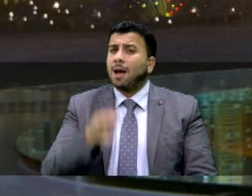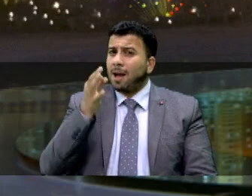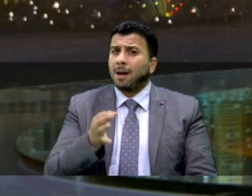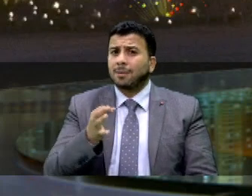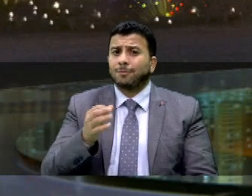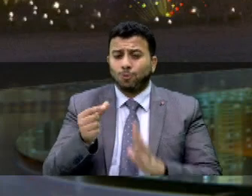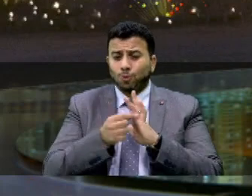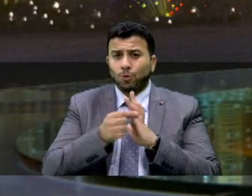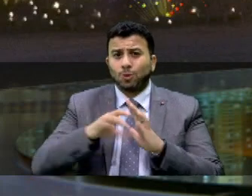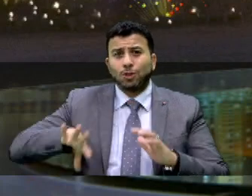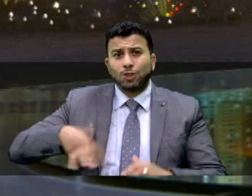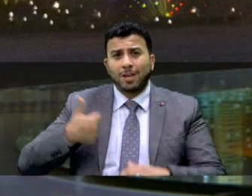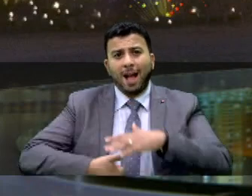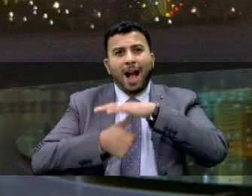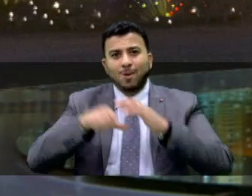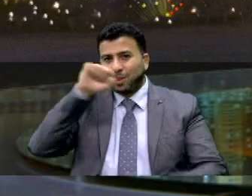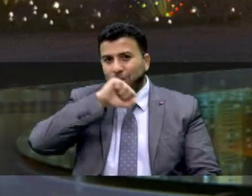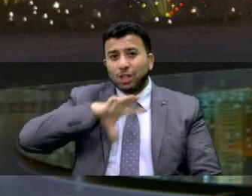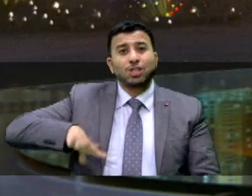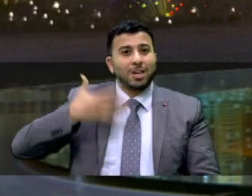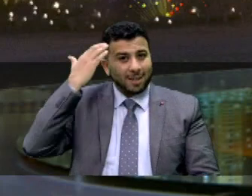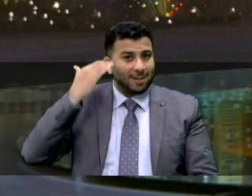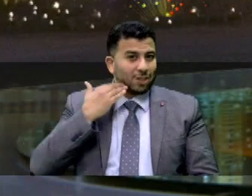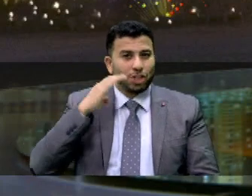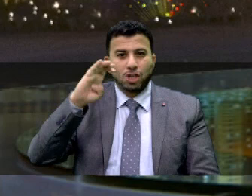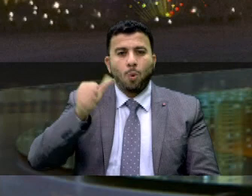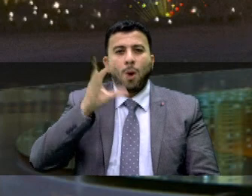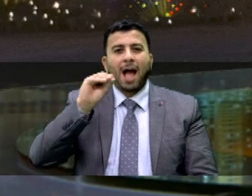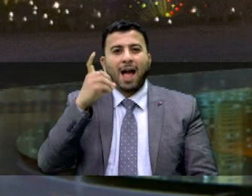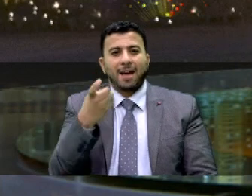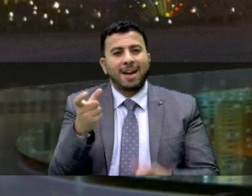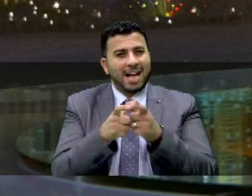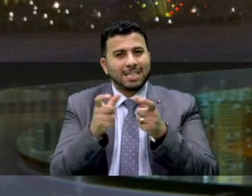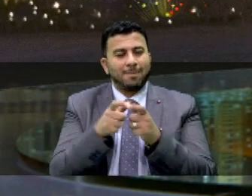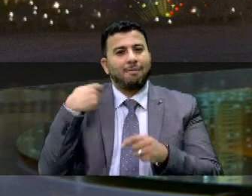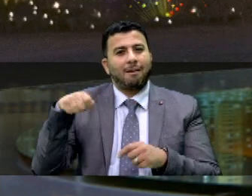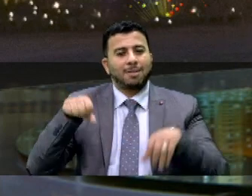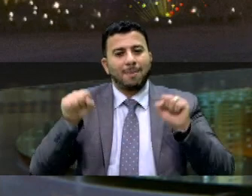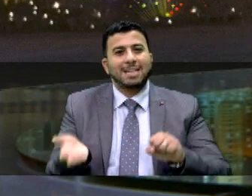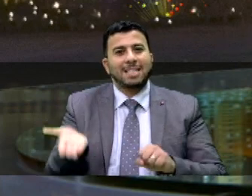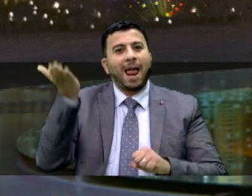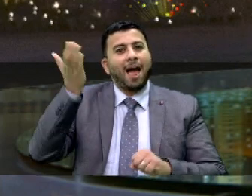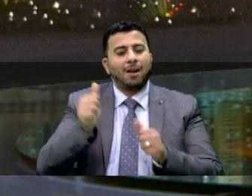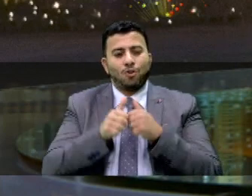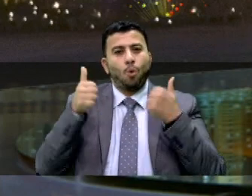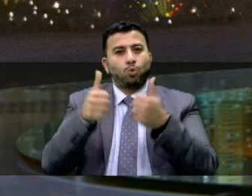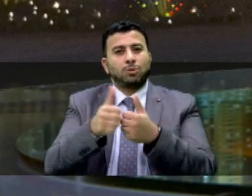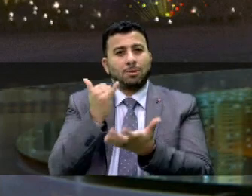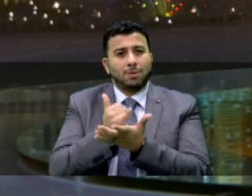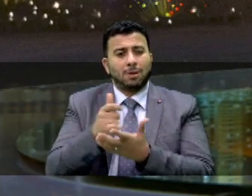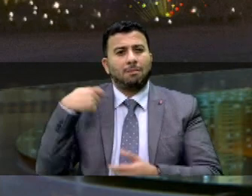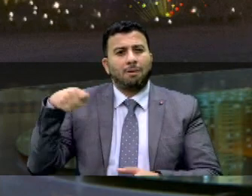أكدت حرم صاحب السمو حاكم الشارقة سمو الشيخة جواهر بنت محمد القاسمي رئيسة المجلس الأعلى لشؤون الأسرة